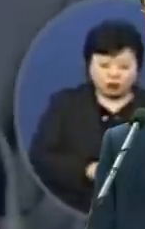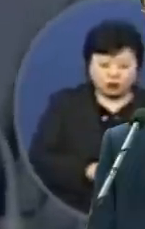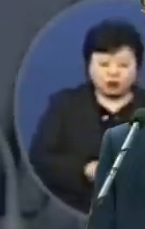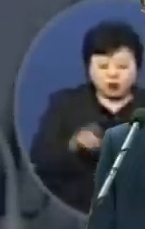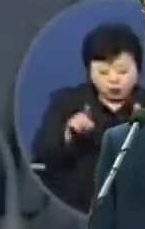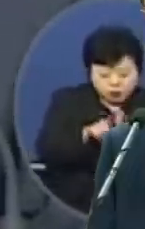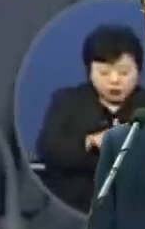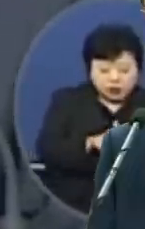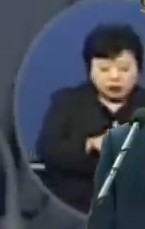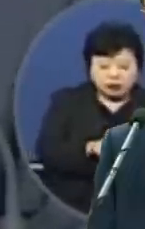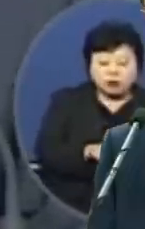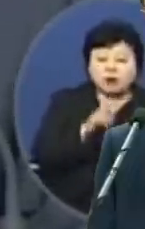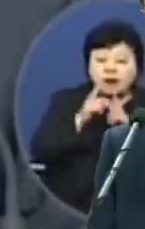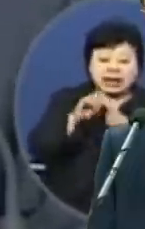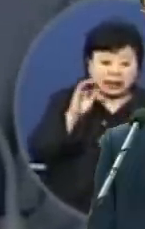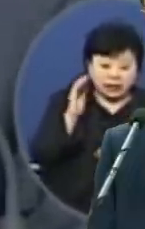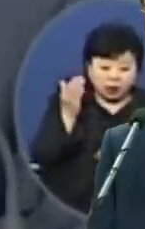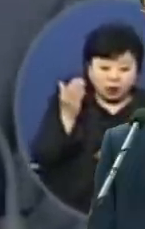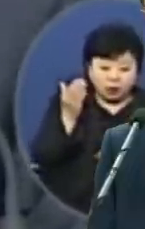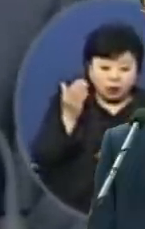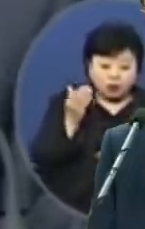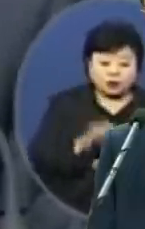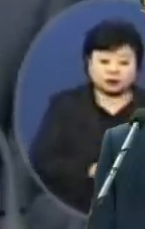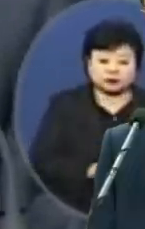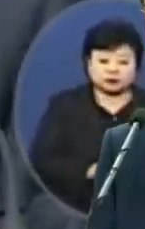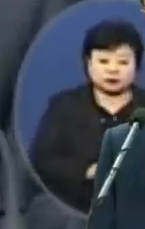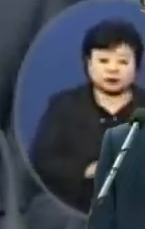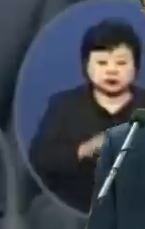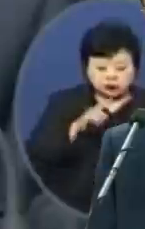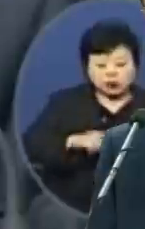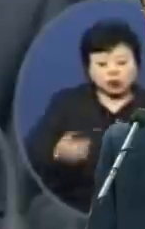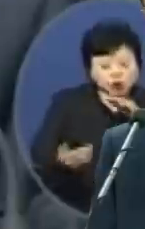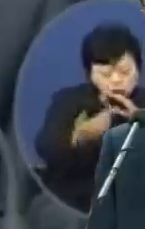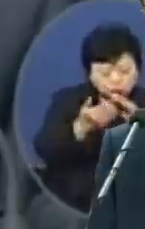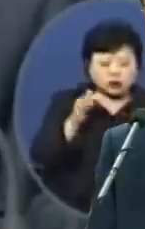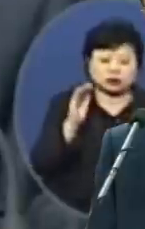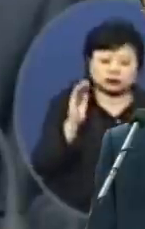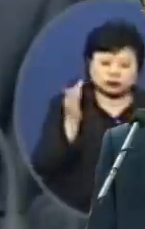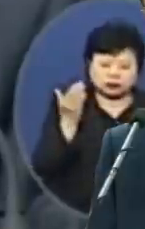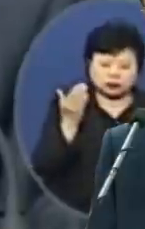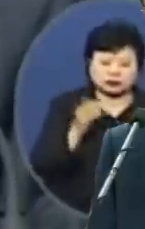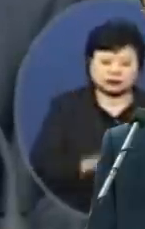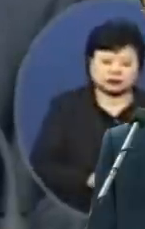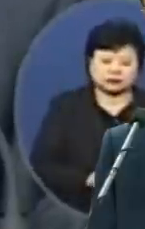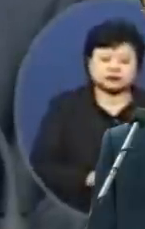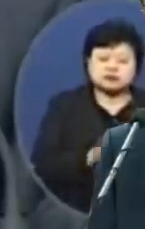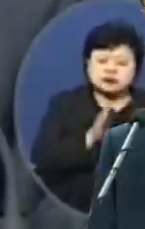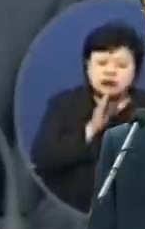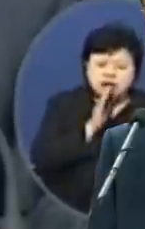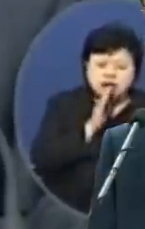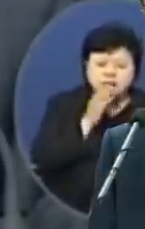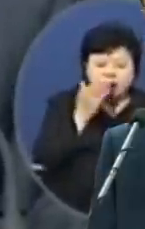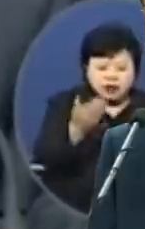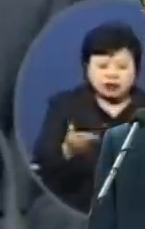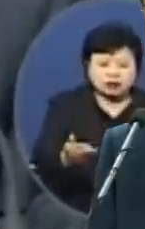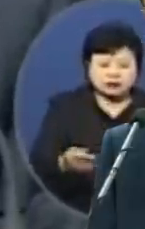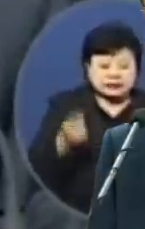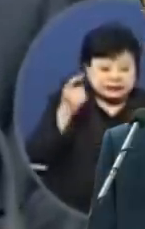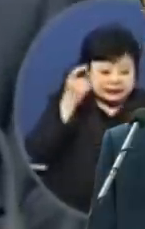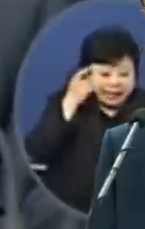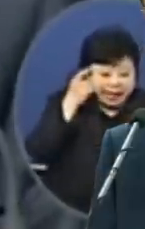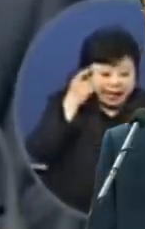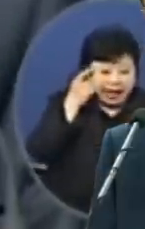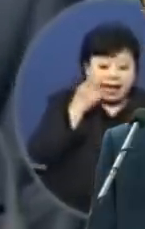믿게 되고 말하게 되고 그대로 이루어지고 마는 것입니다. 정말로 여러분 생각하고